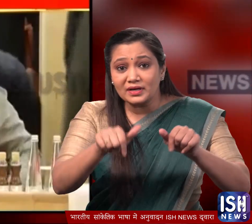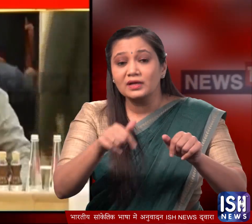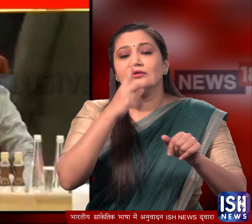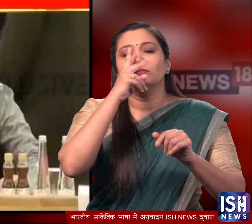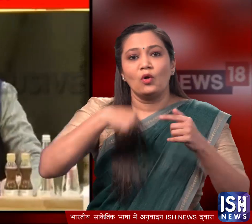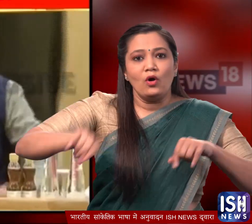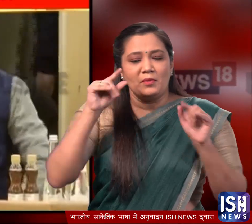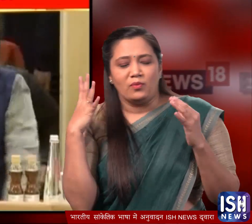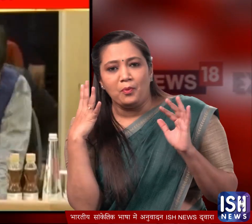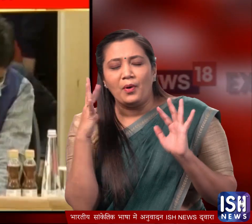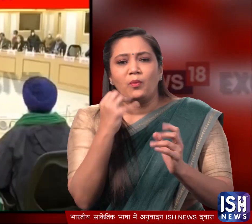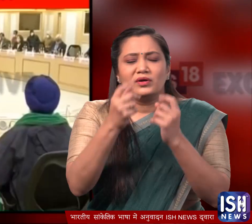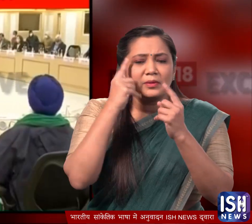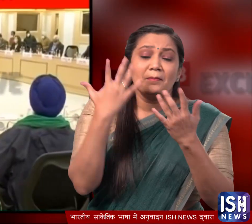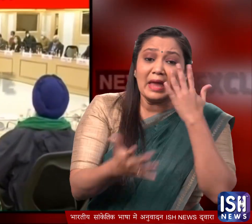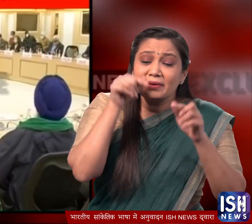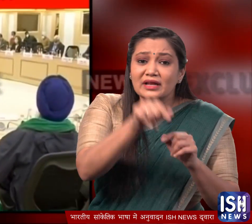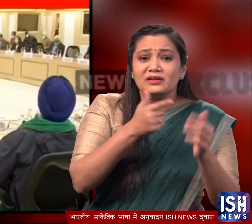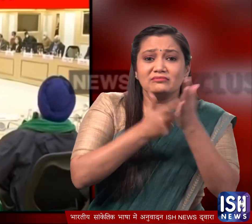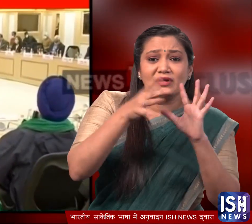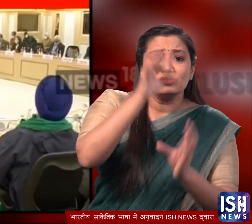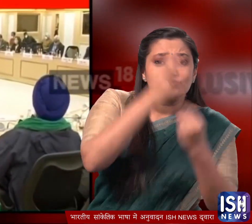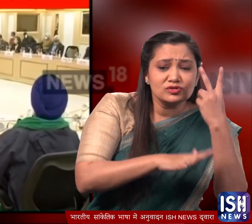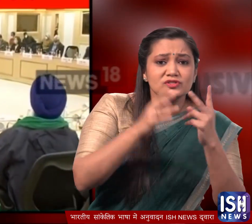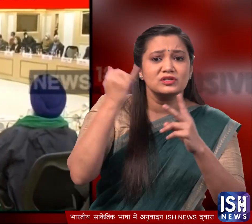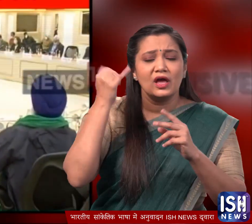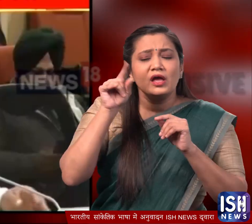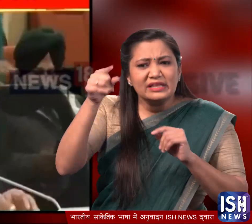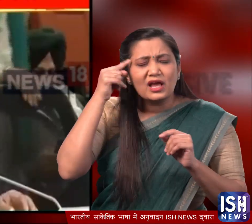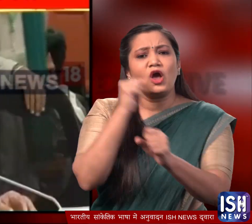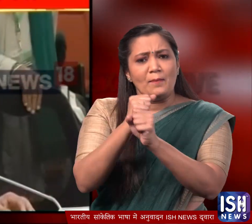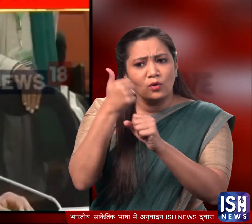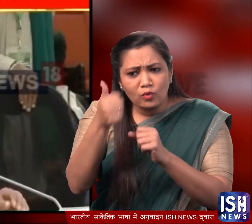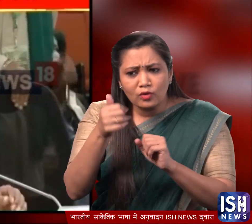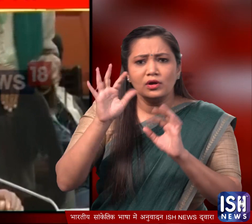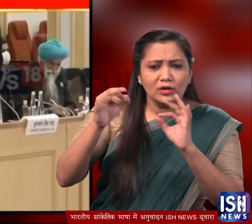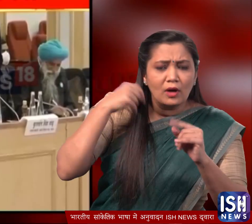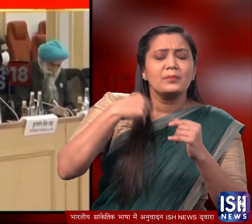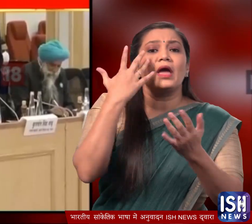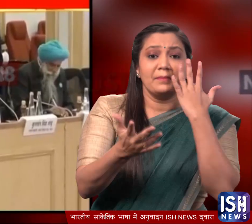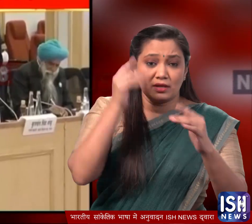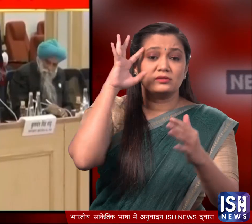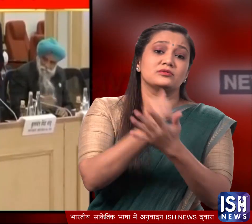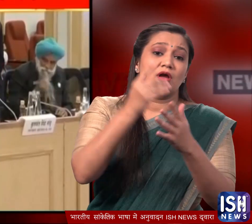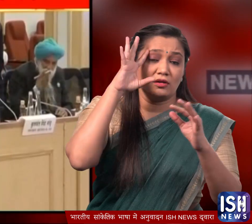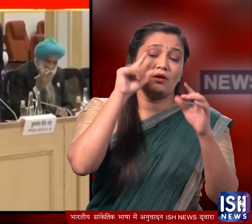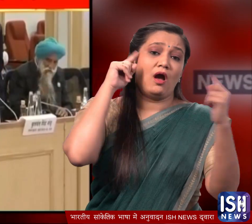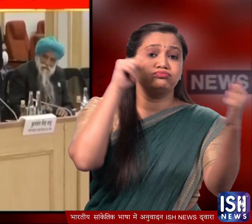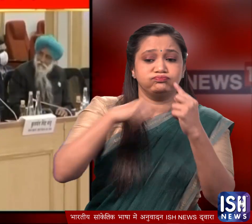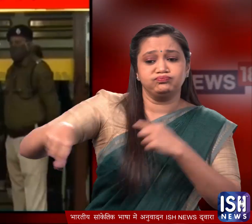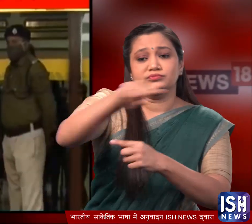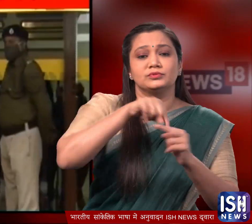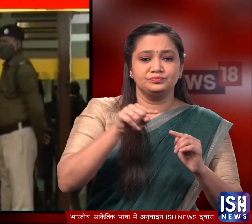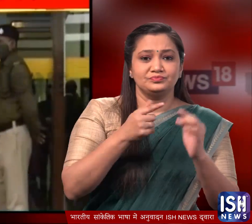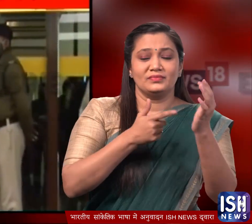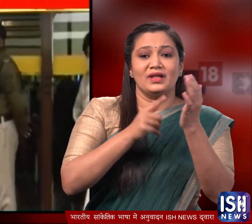22 जनवरी को होने वाली बैठक पर होंगी, क्योंकि हो सकता है उस दिन किसान संगठन सरकार की अच्छी नीयत को समझकर किसी नतीजे पर पहुंच